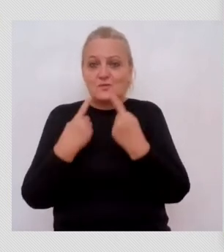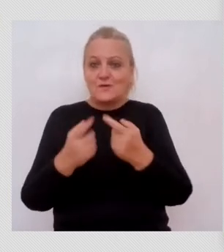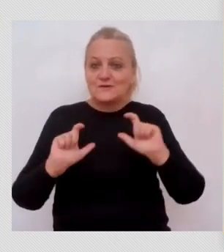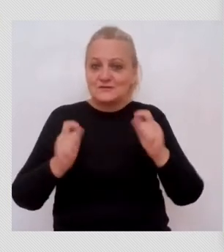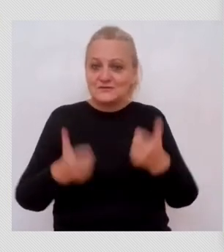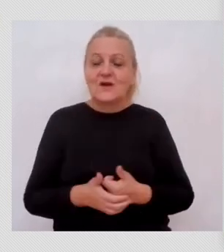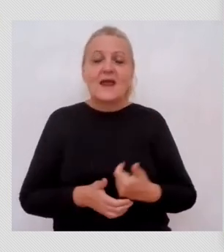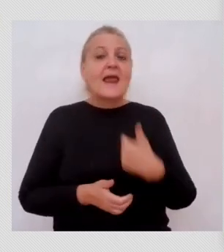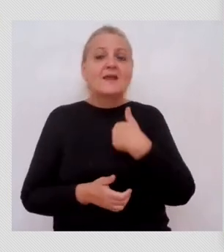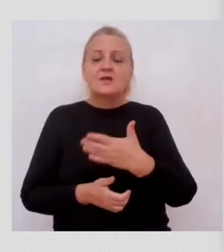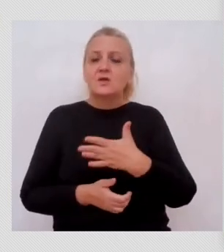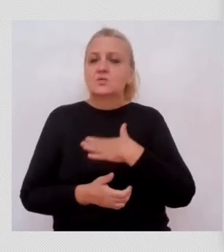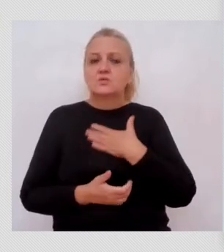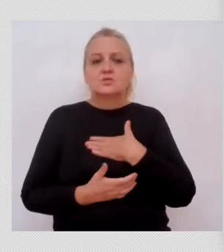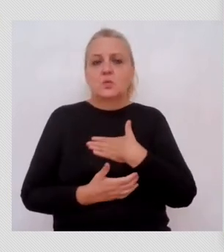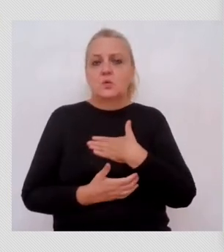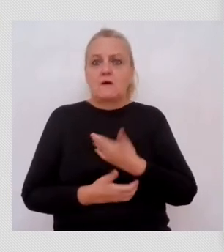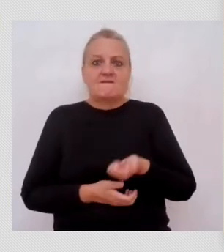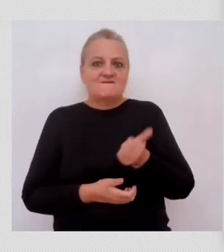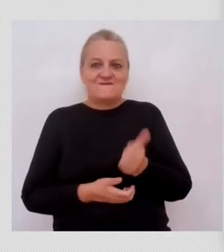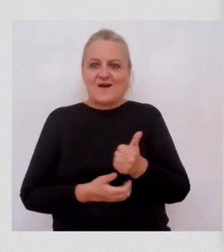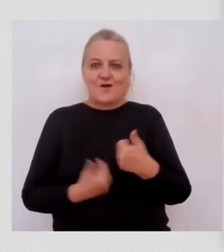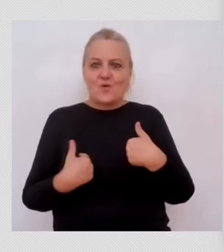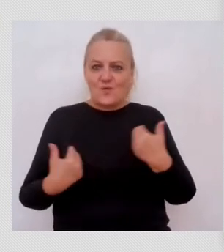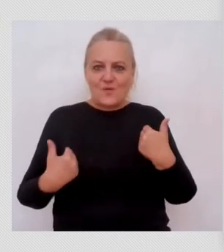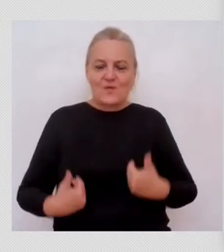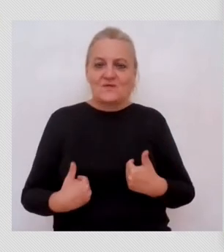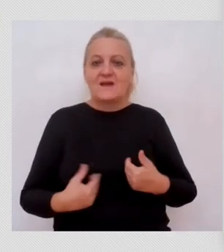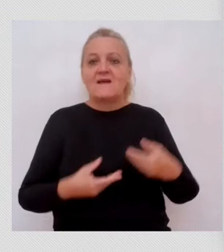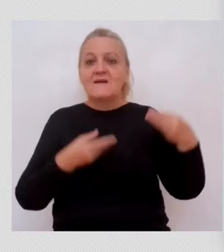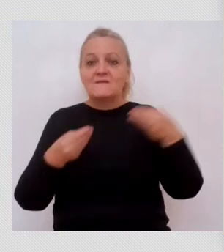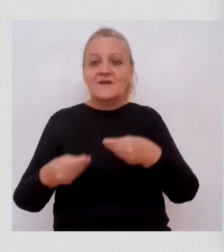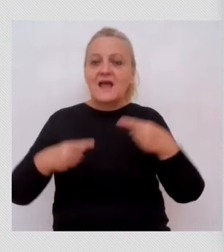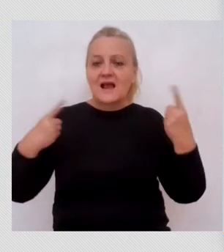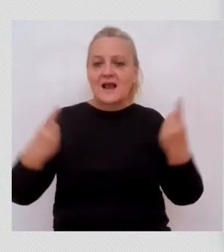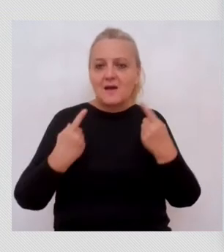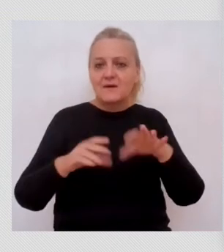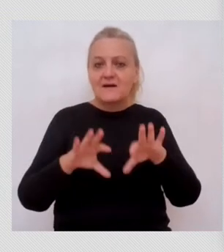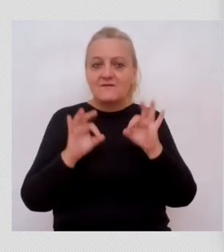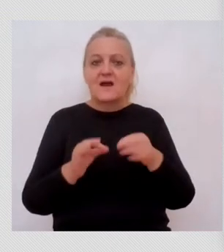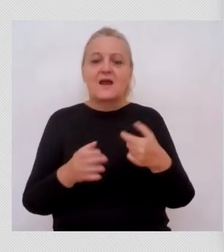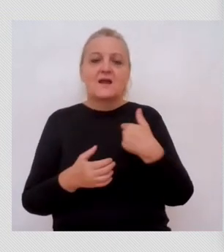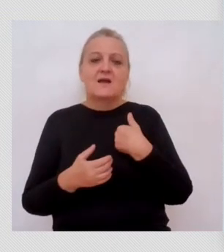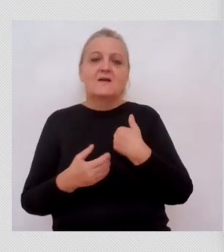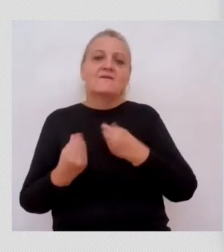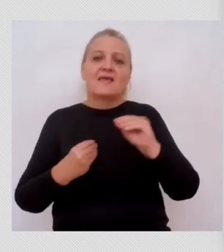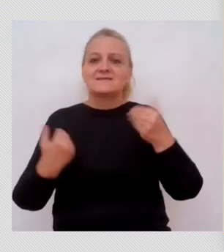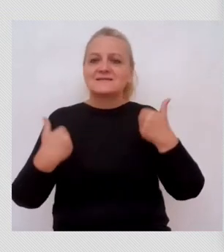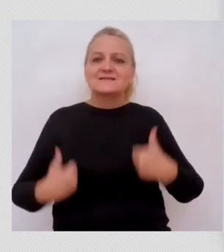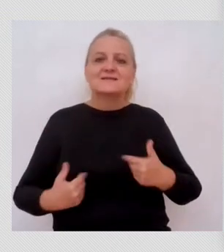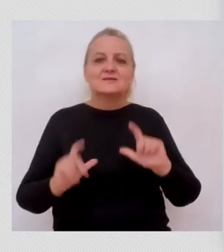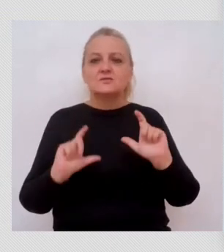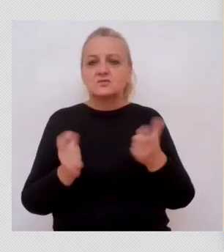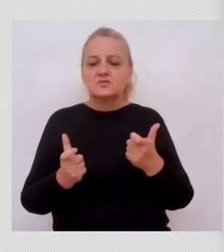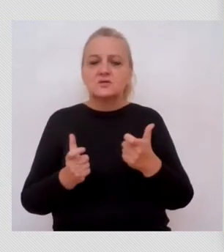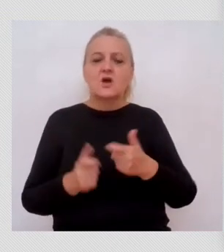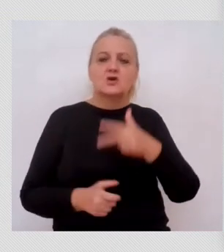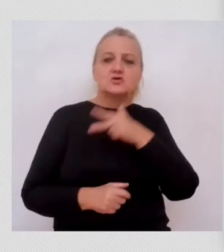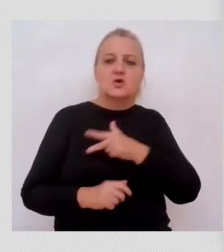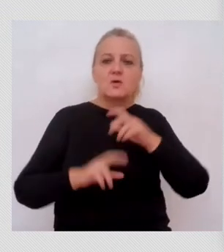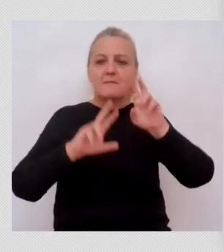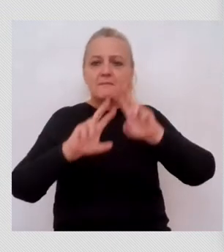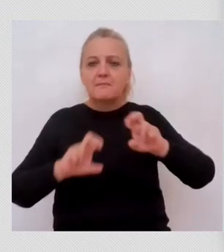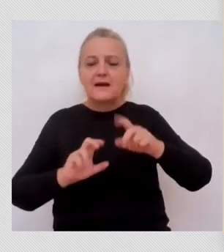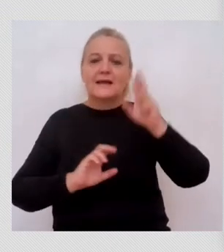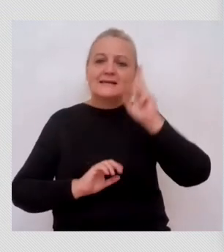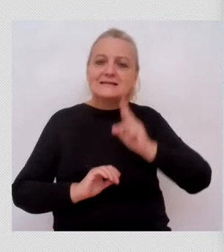czuję się specjalnym specjalistą od akurat finansowania kampanii wyborczej, raczej bym się definiował jako socjolog badający